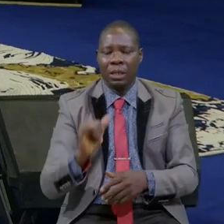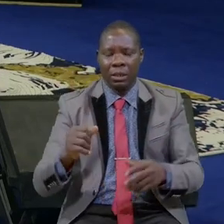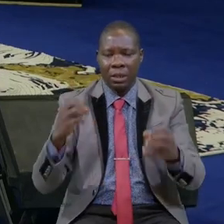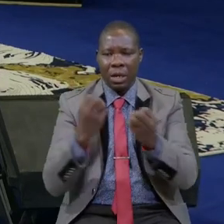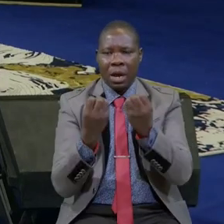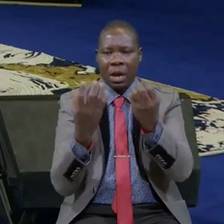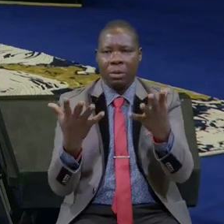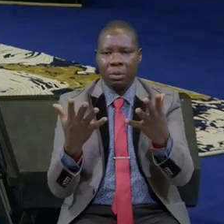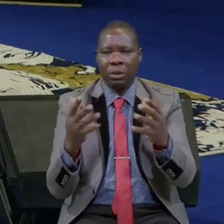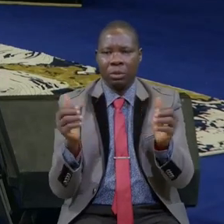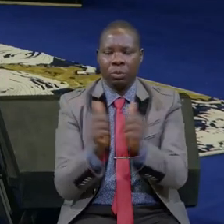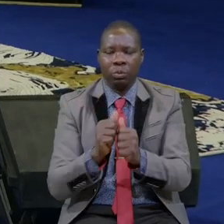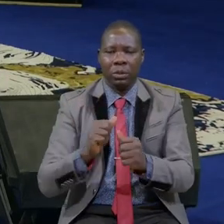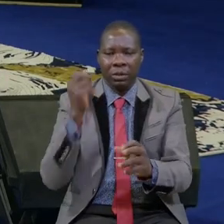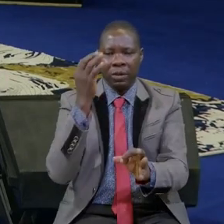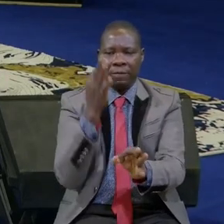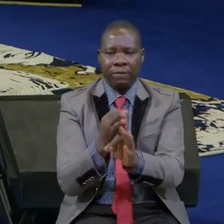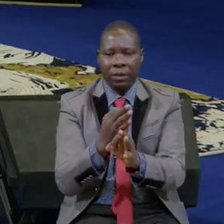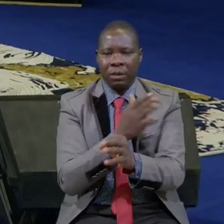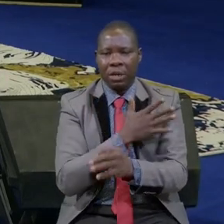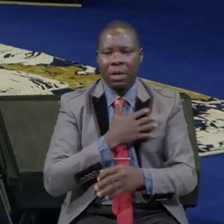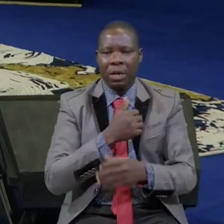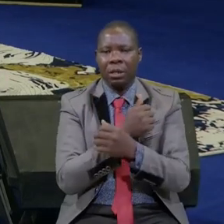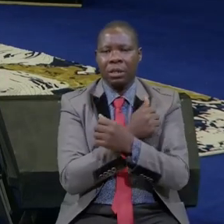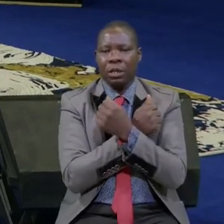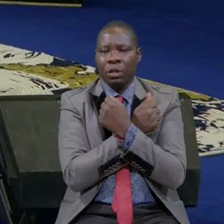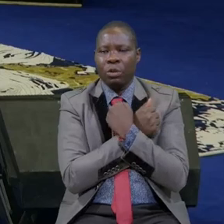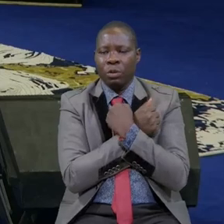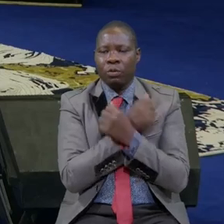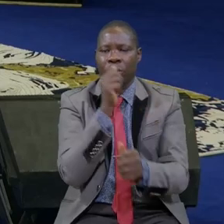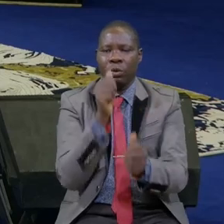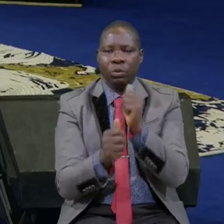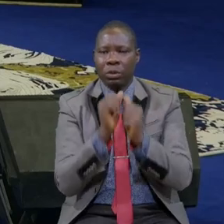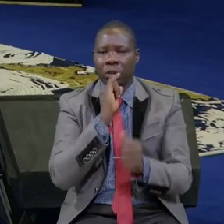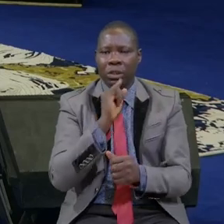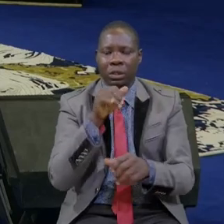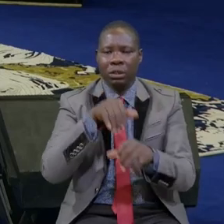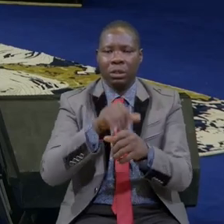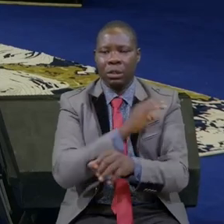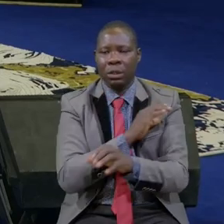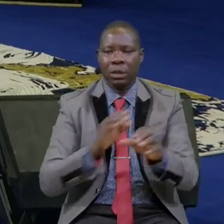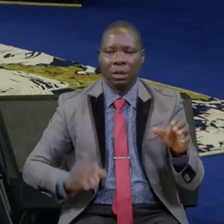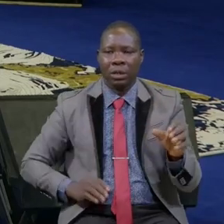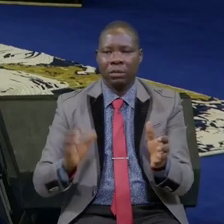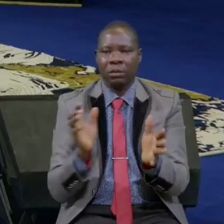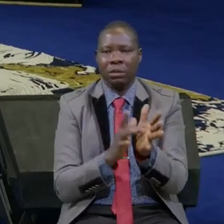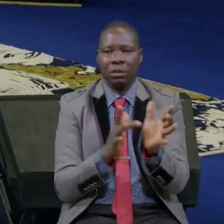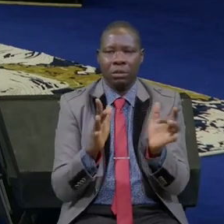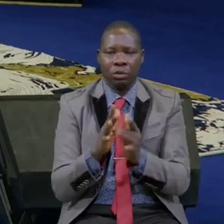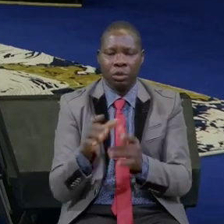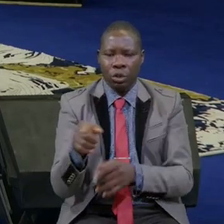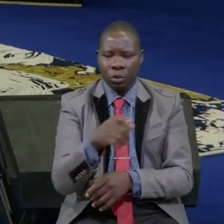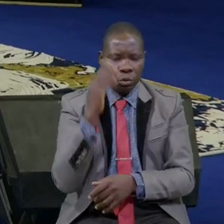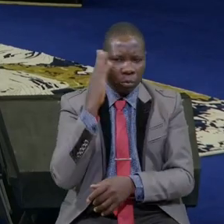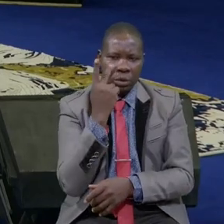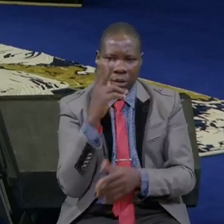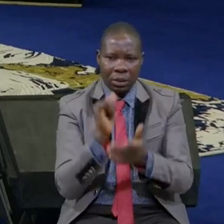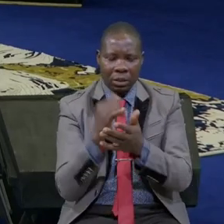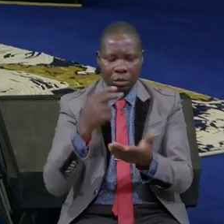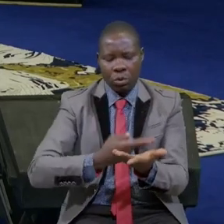avec la foi et la charité qui est en Jésus-Christ. Vous verrez que